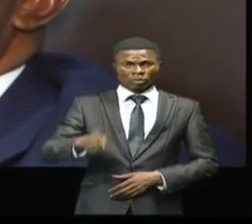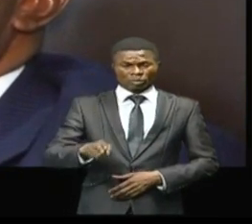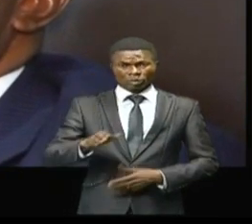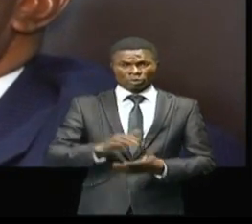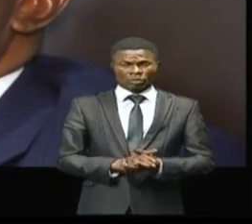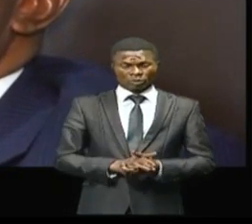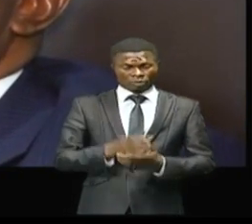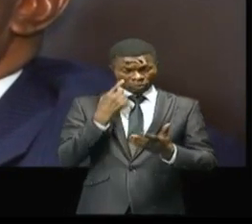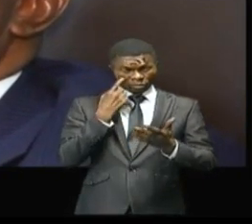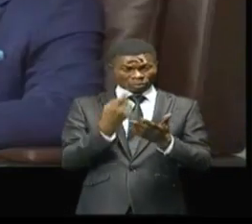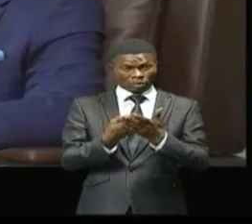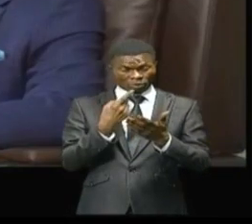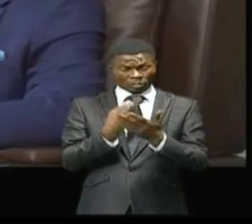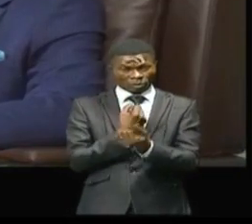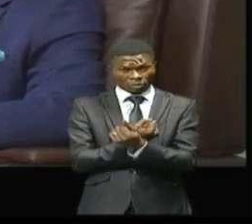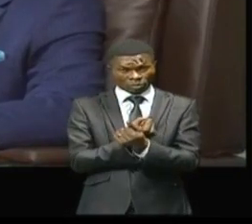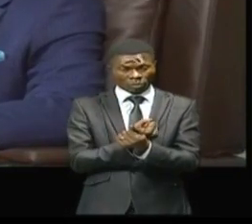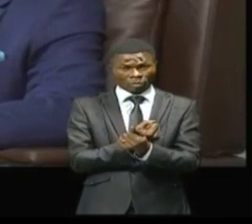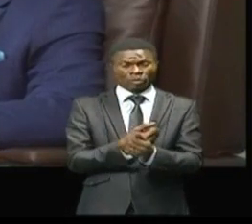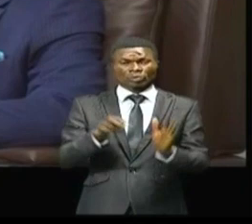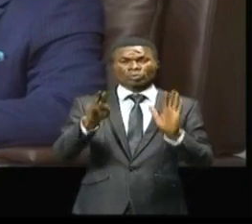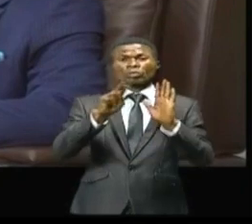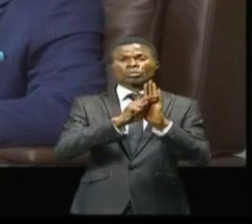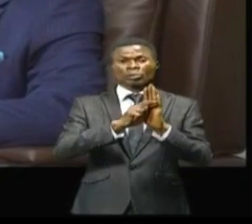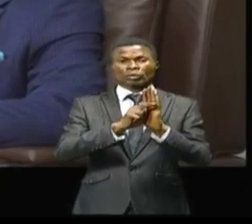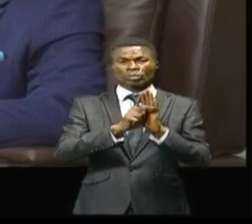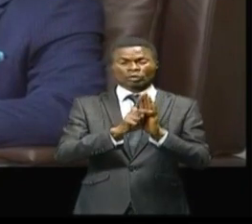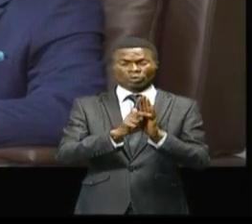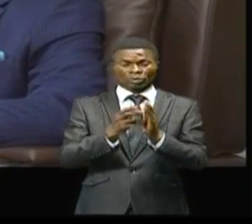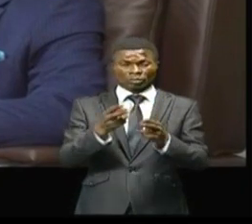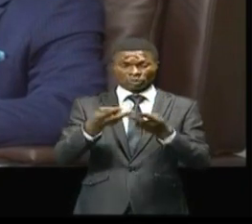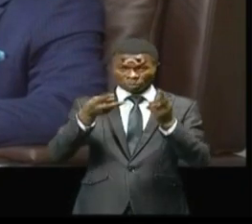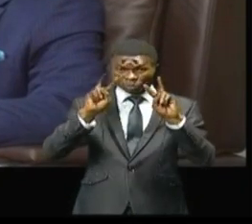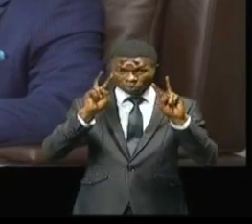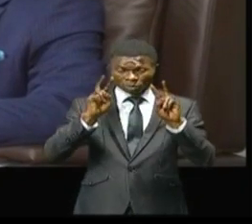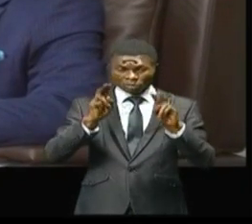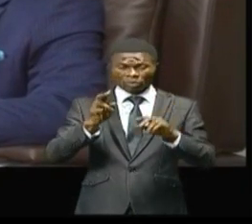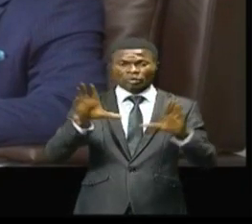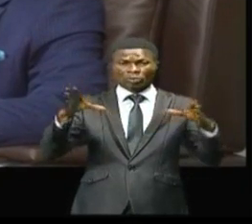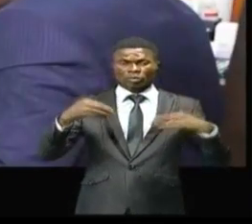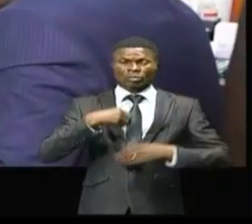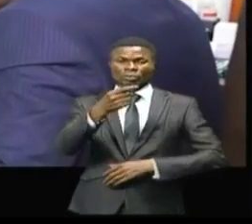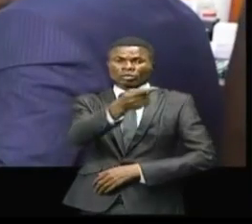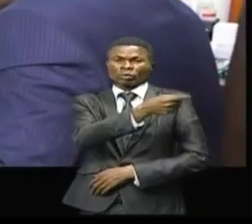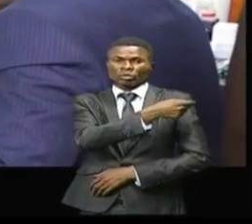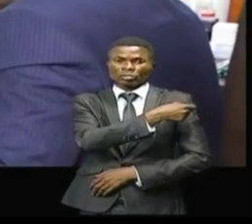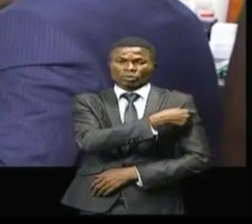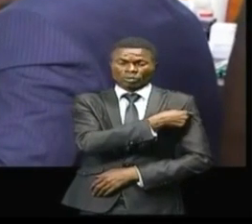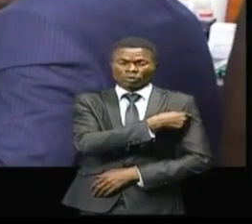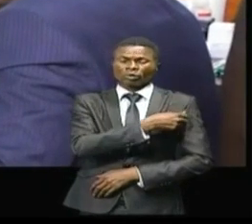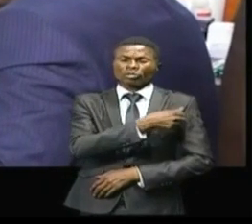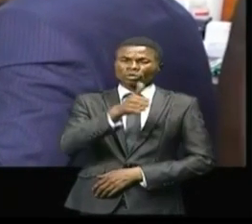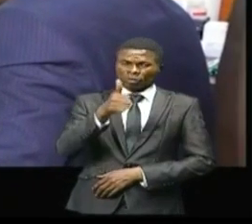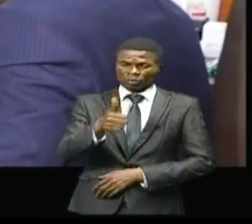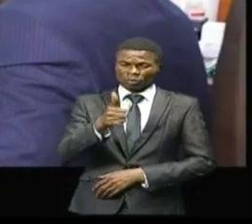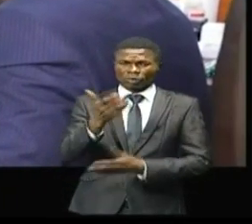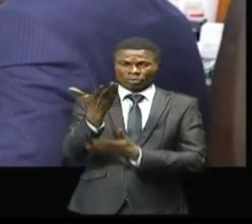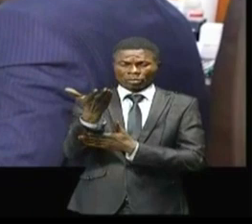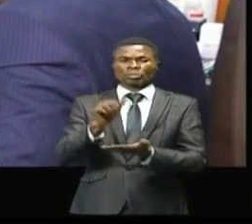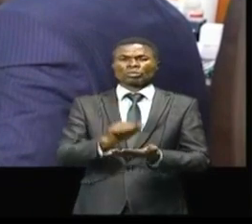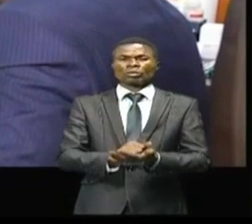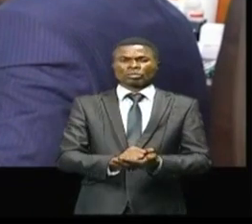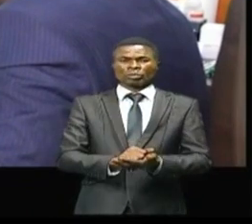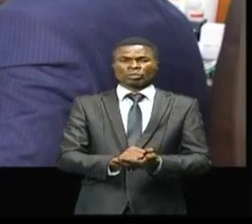. l'observance des mesures barrières la vigilance et la vaccination des mers vivement recommandées